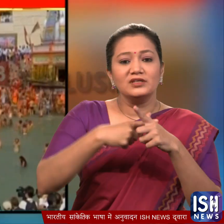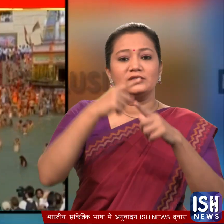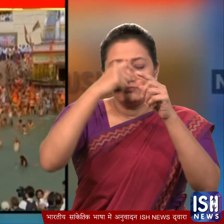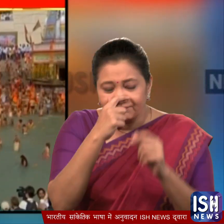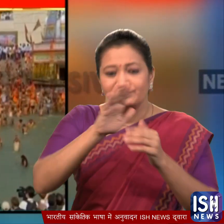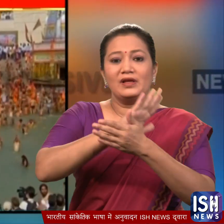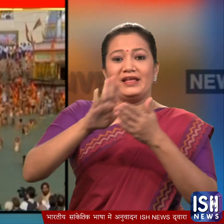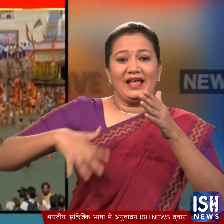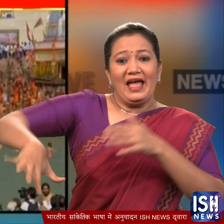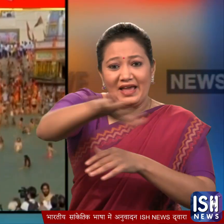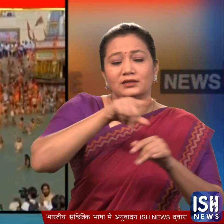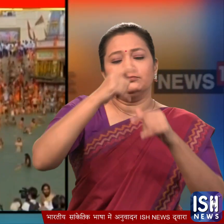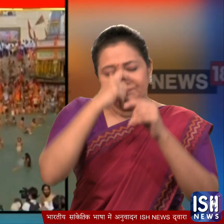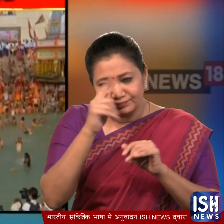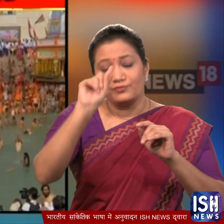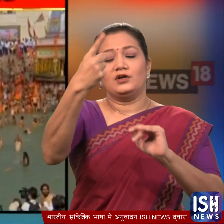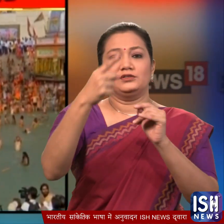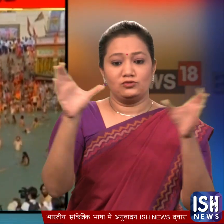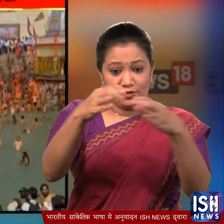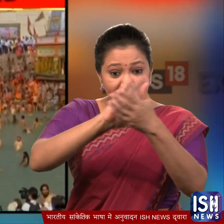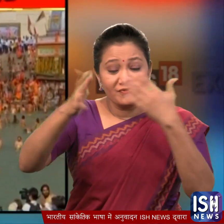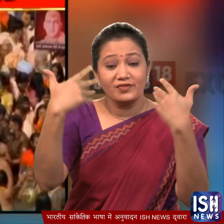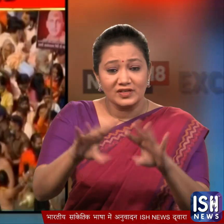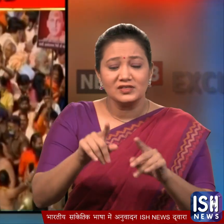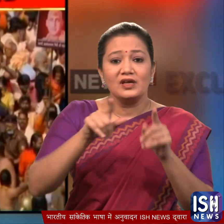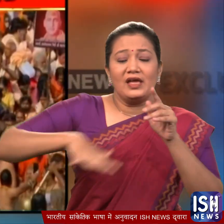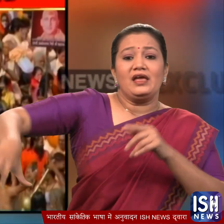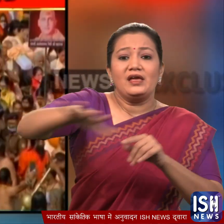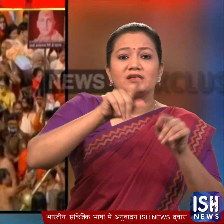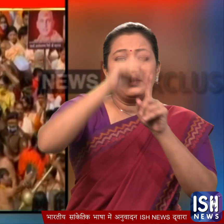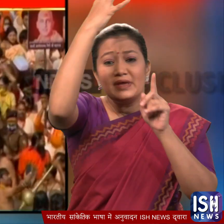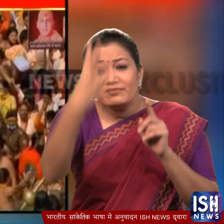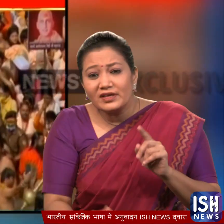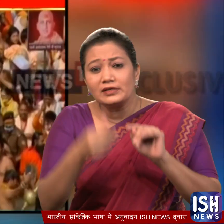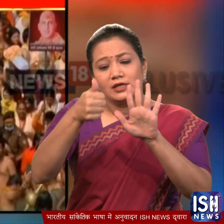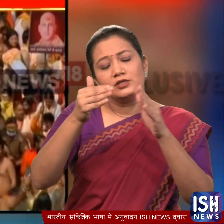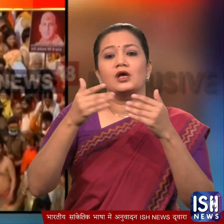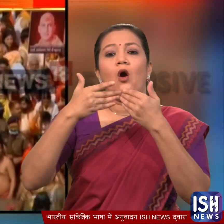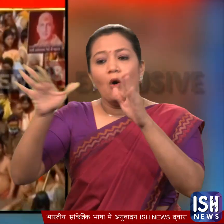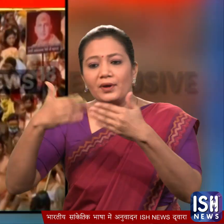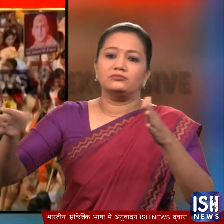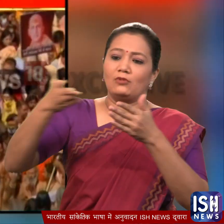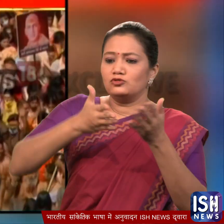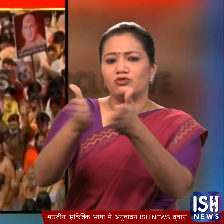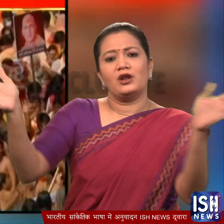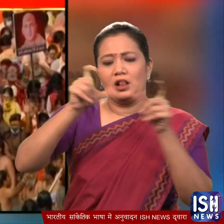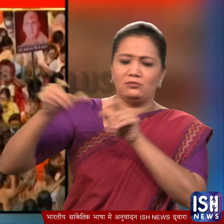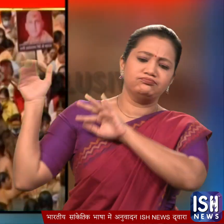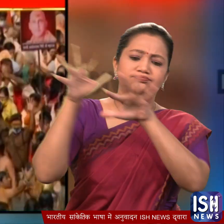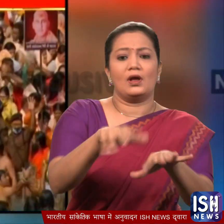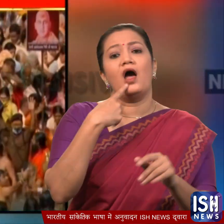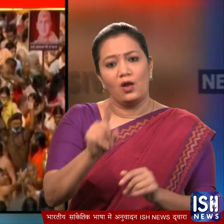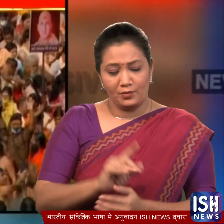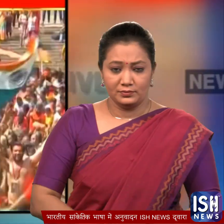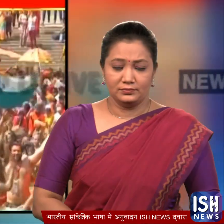अखाड़े ने हर की पैड़ी में पहुंचकर डुबकी लगाई। अखाड़ों के शाही स्नान की वजह से हर की पैड़ी को शाम 6 बजे तक आम लोगों के स्नान के लिए बंद रखा